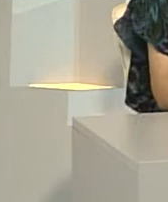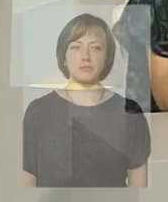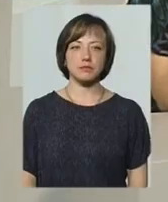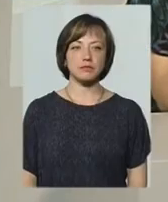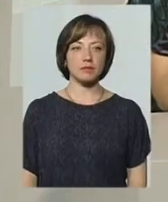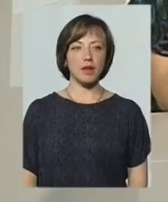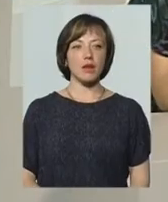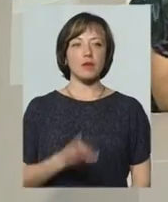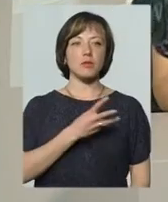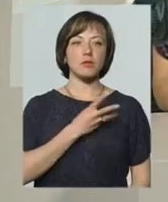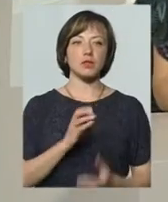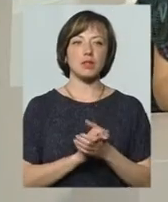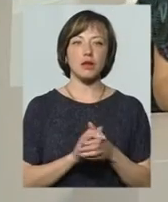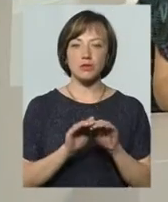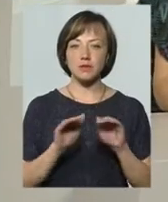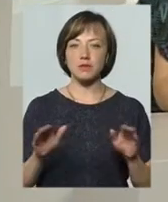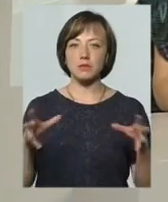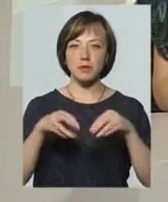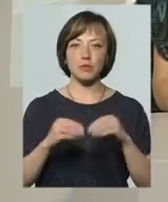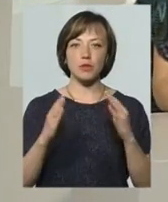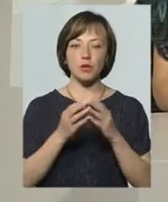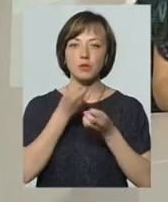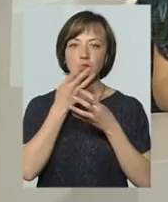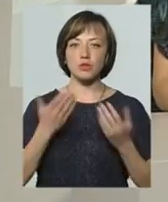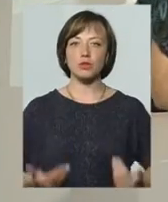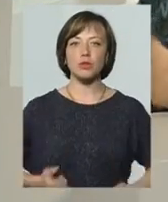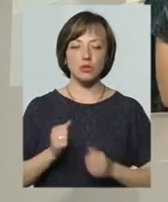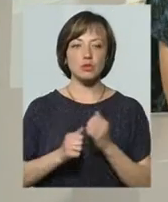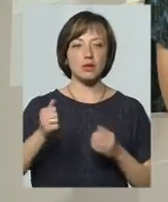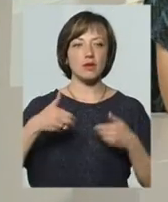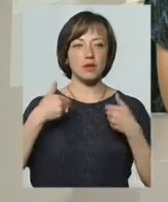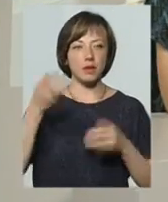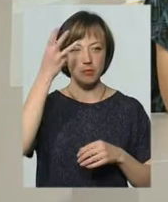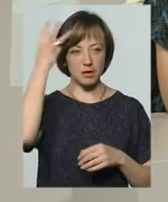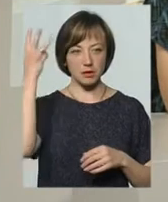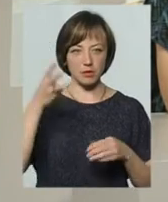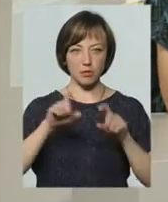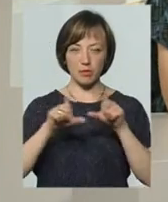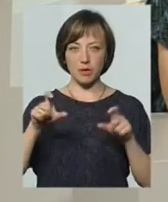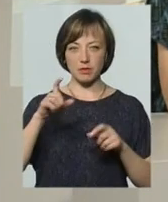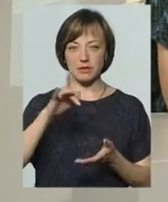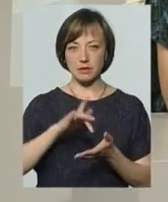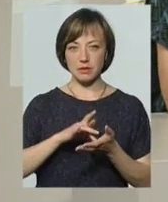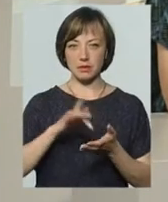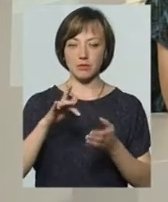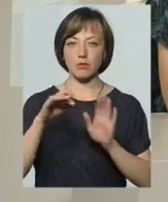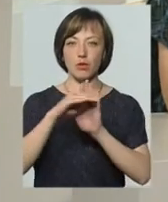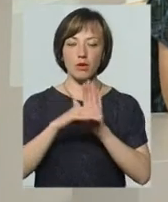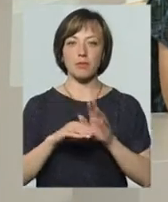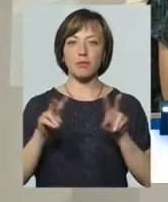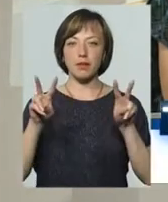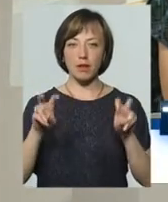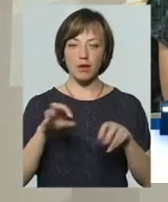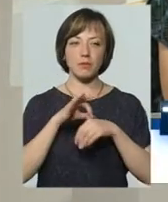побажаннями злагоди у нашому спільному домі та позитиву у житті кожного вас вітає хмельницька телекомпанія «Поділля Центр». На часі в прямому ефірі тема. Я